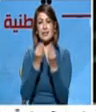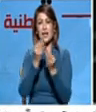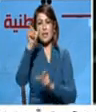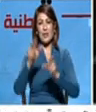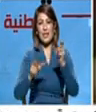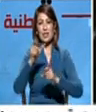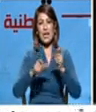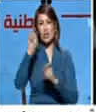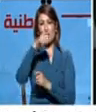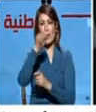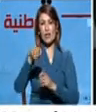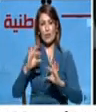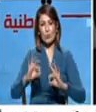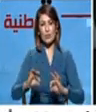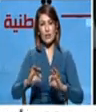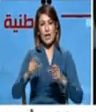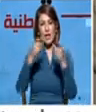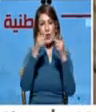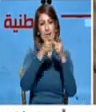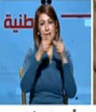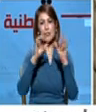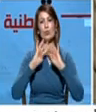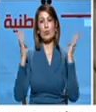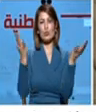العاديين او المؤسسات العموميه